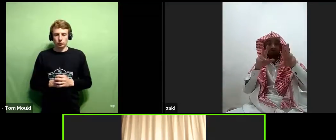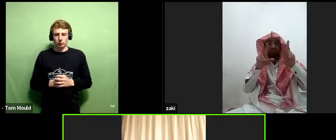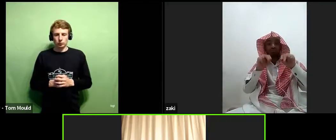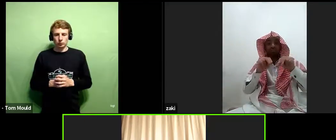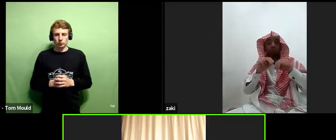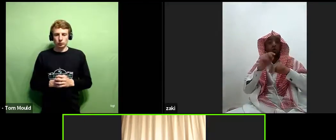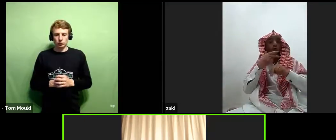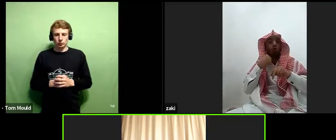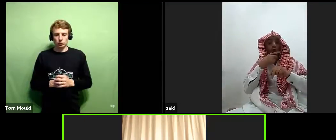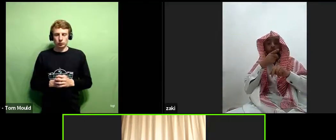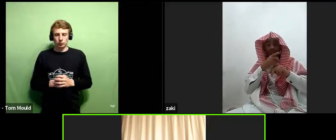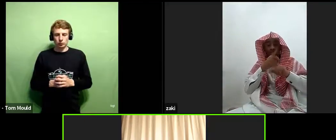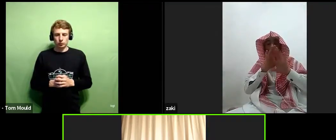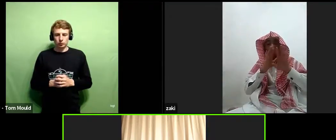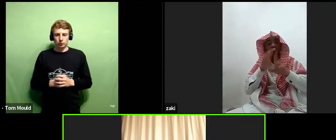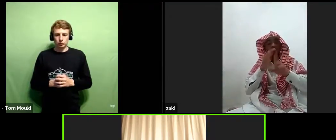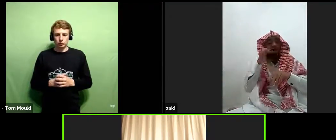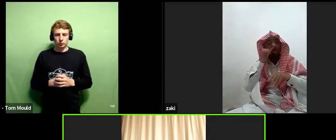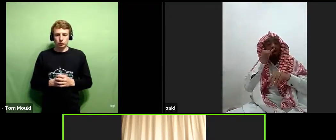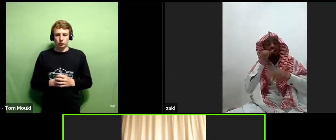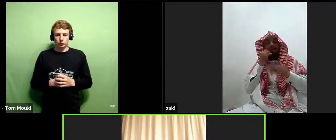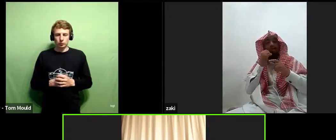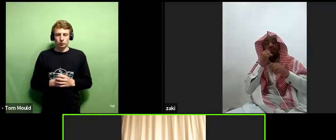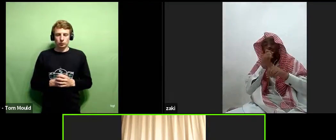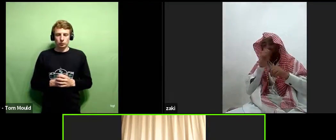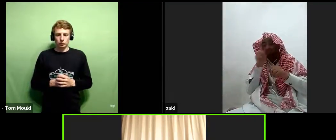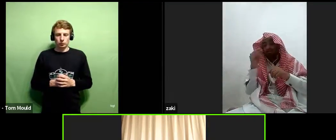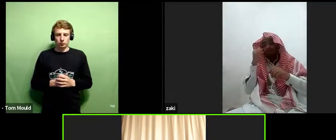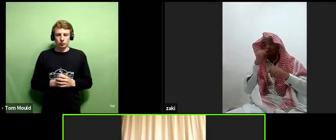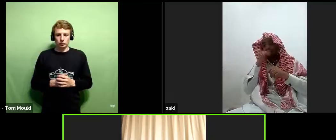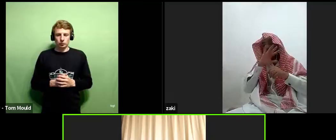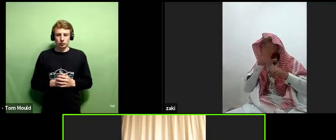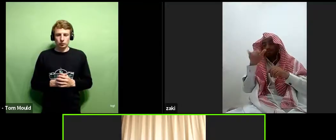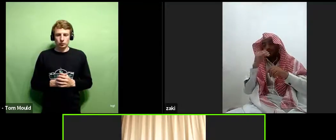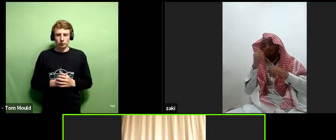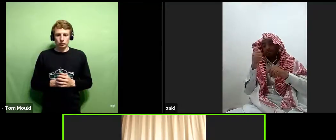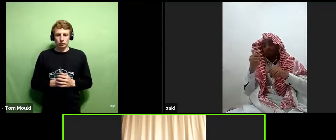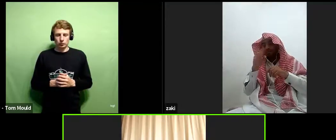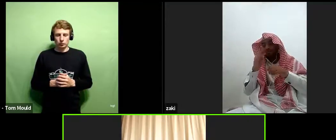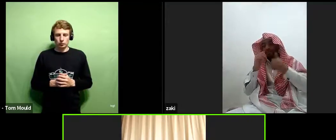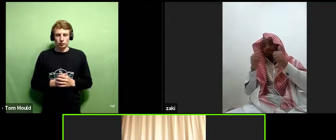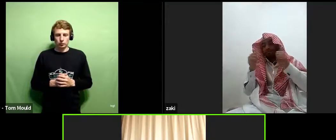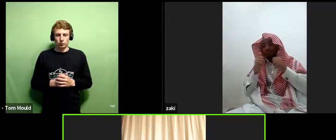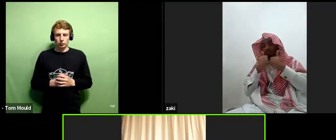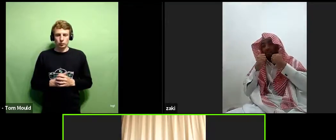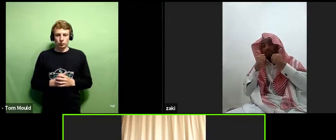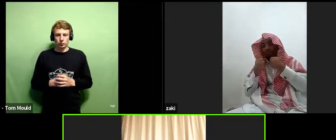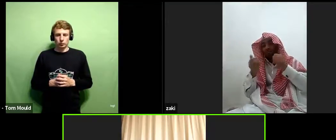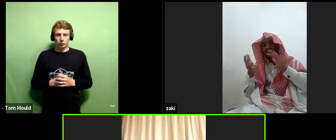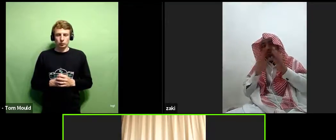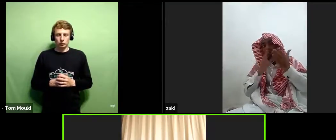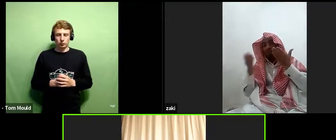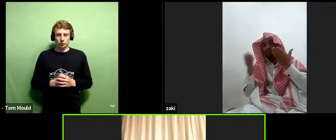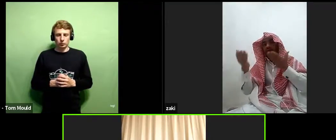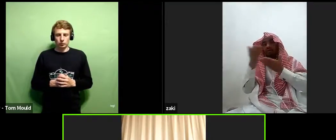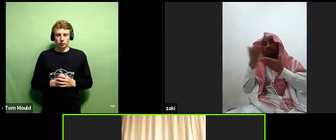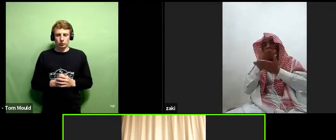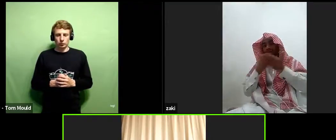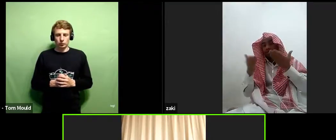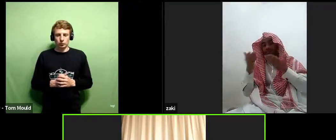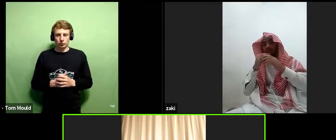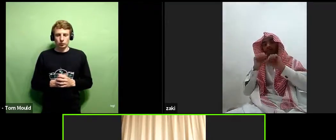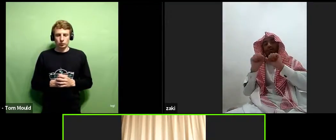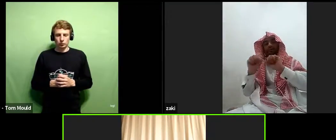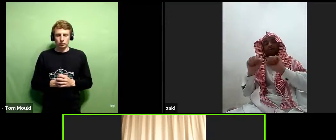يتواصل مع البيت الآخر ويسأل عن أحوالهم ويسأل كذا يعني يعطيهم حقهم